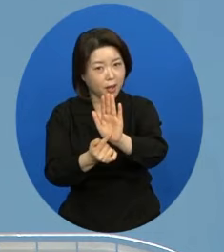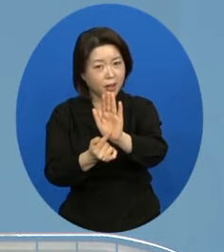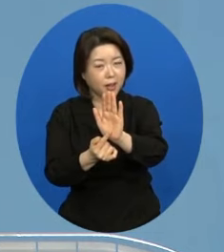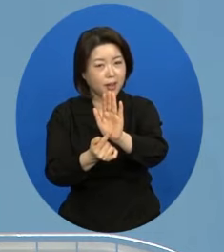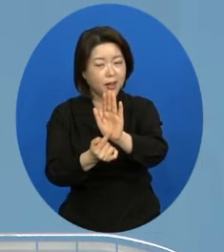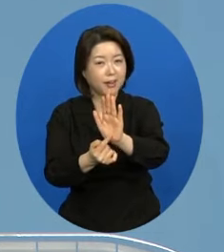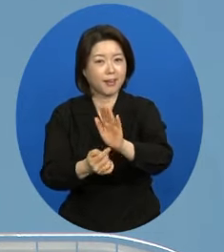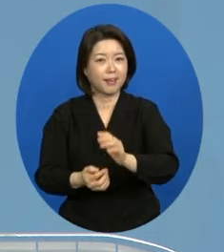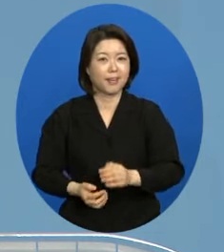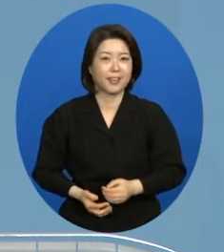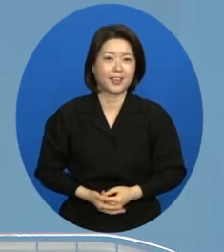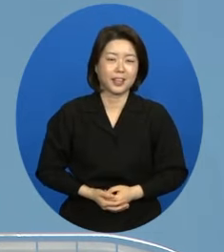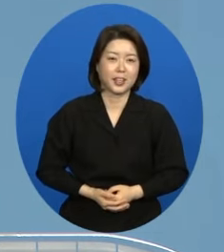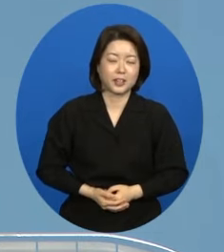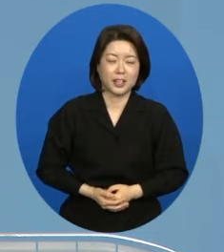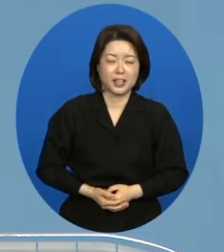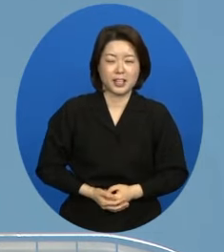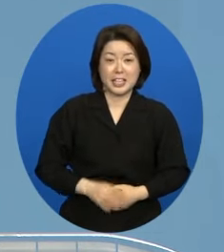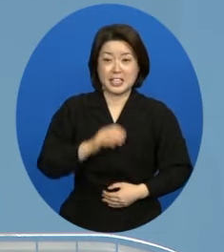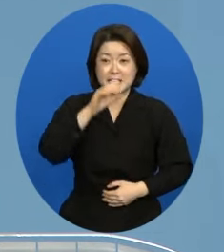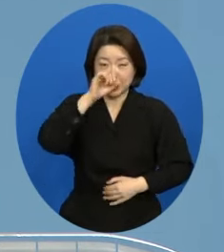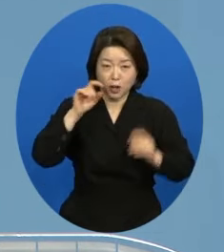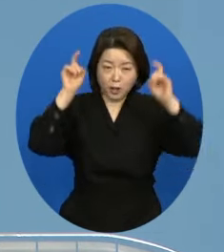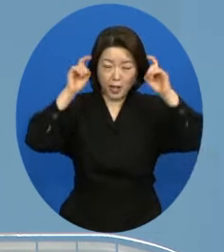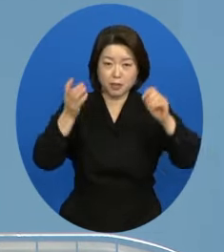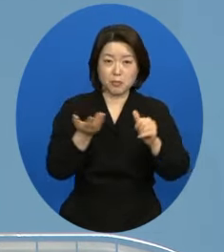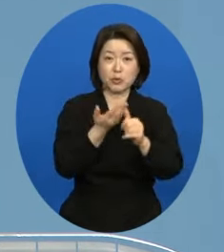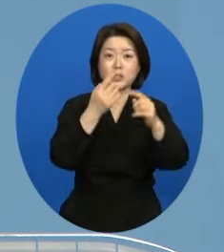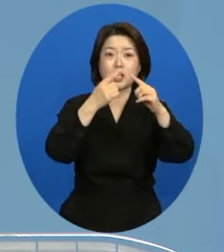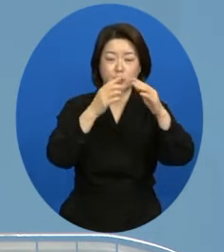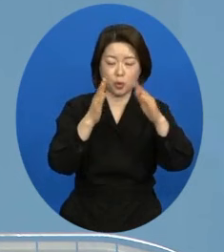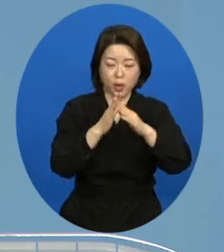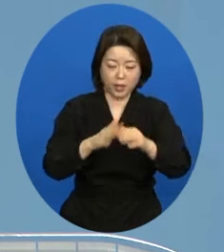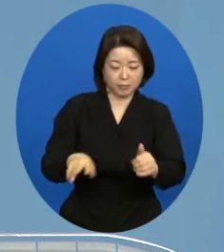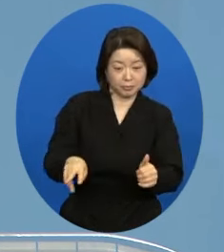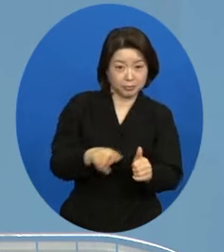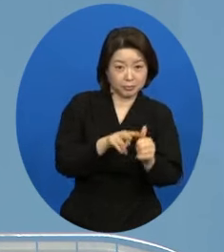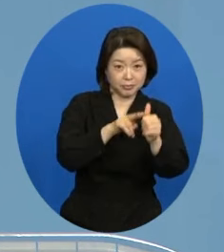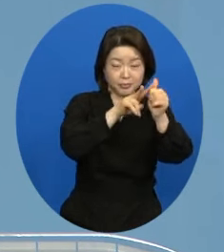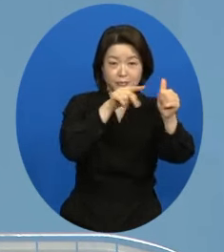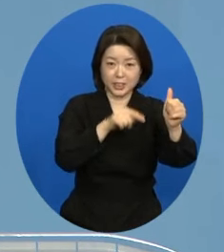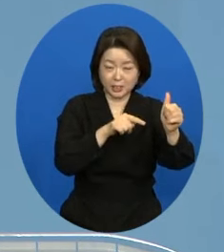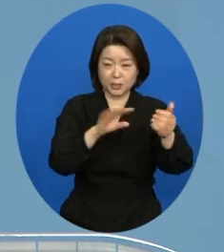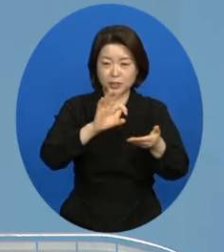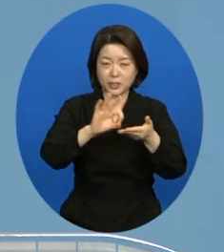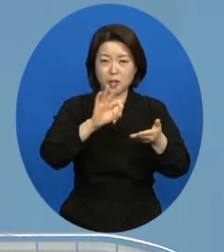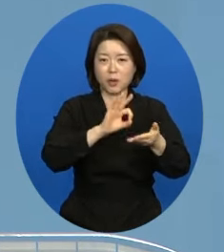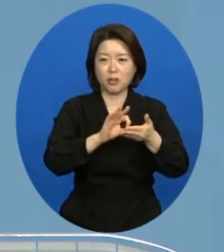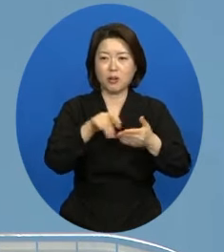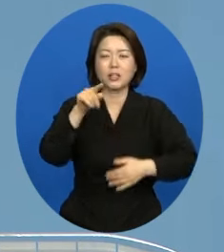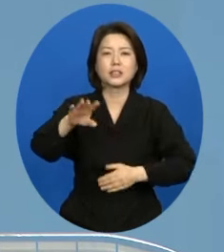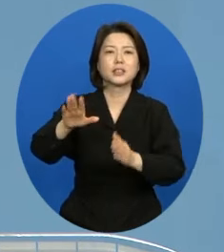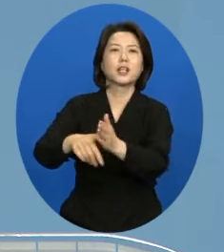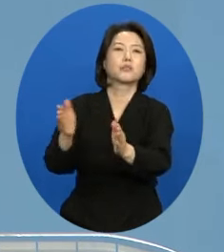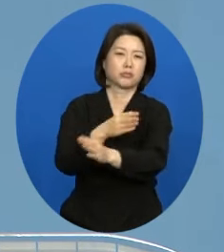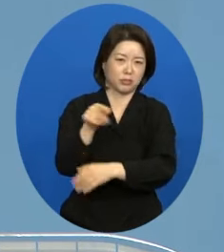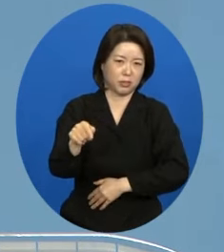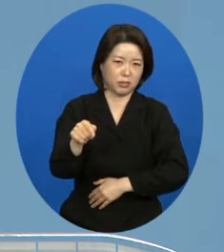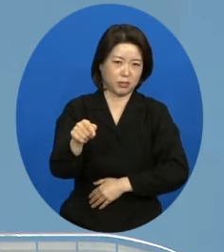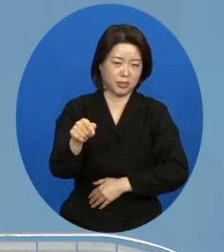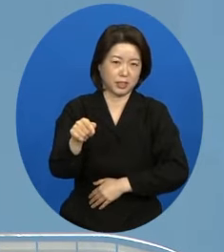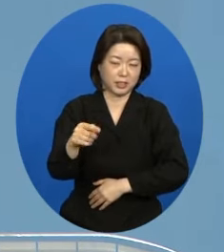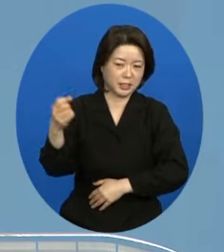우느냐 선한목자 교회라고 하는 이름을 쓴 것이 그때부터 20년 전부터 그것이 첫 번째 이유고